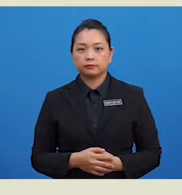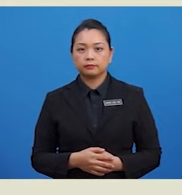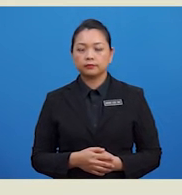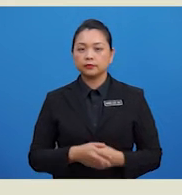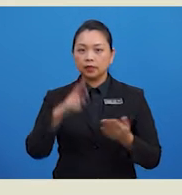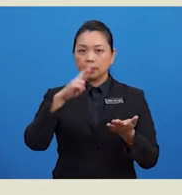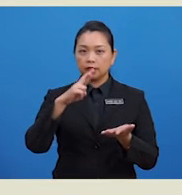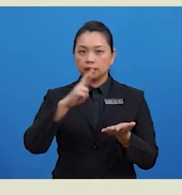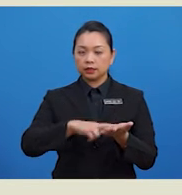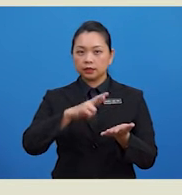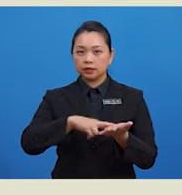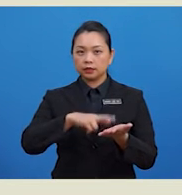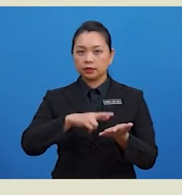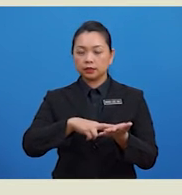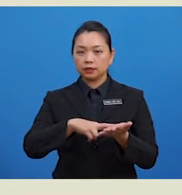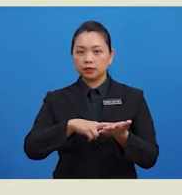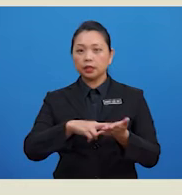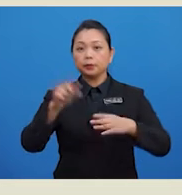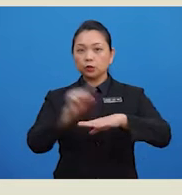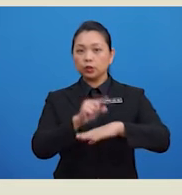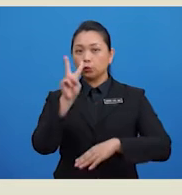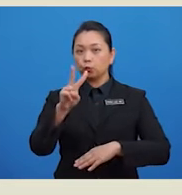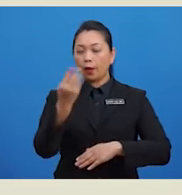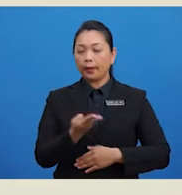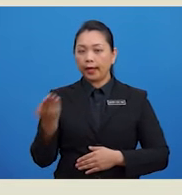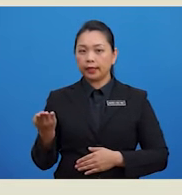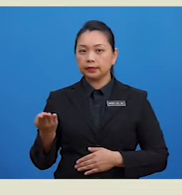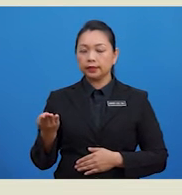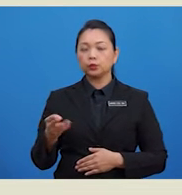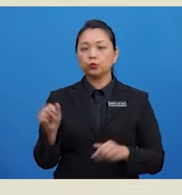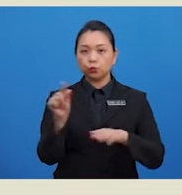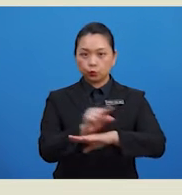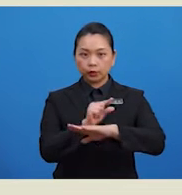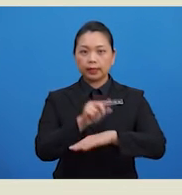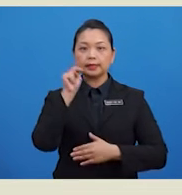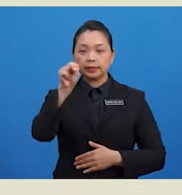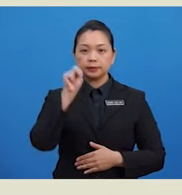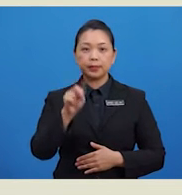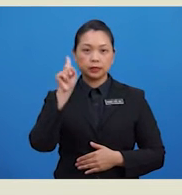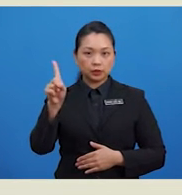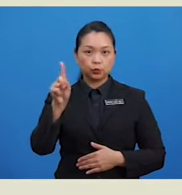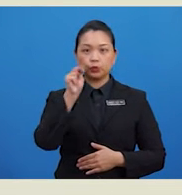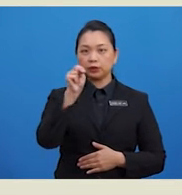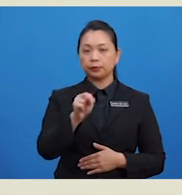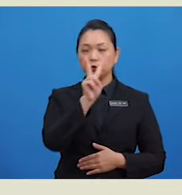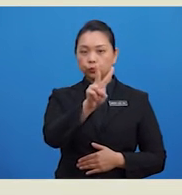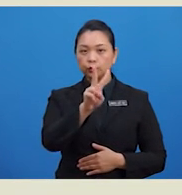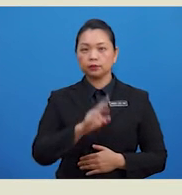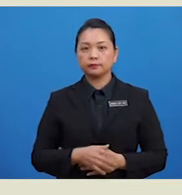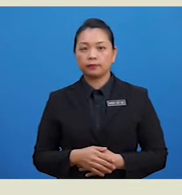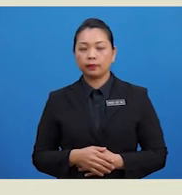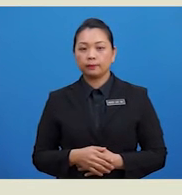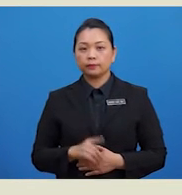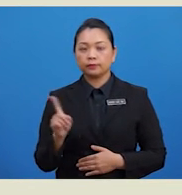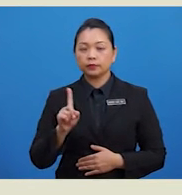Kadar penggunaan dua bahan kimia ini menggunakan kaedah nisbah 1:2, yang mana